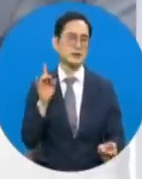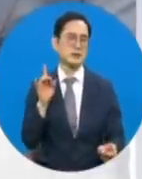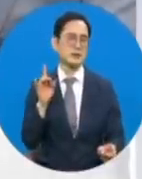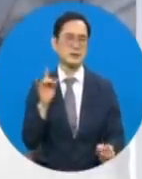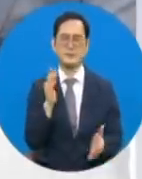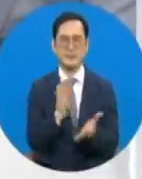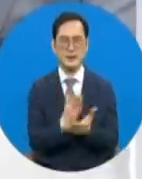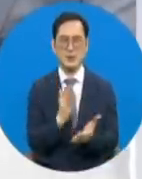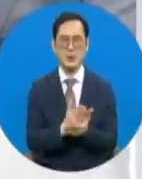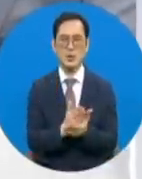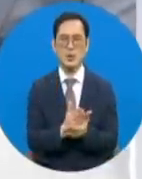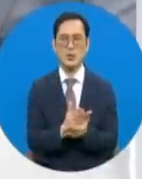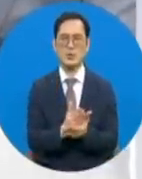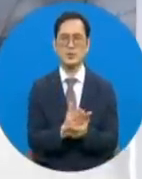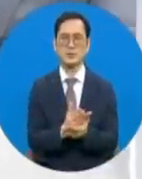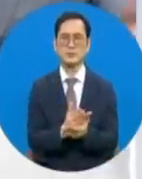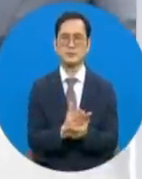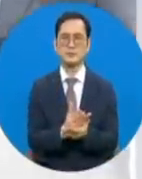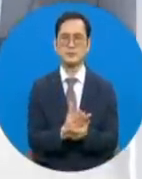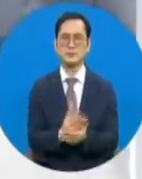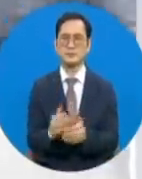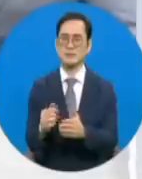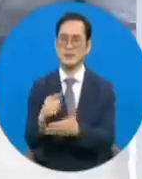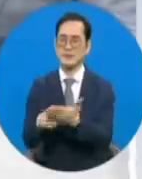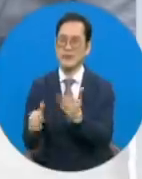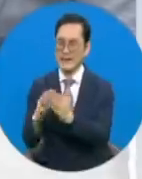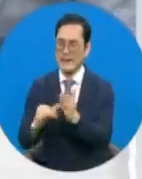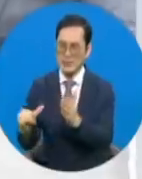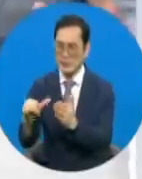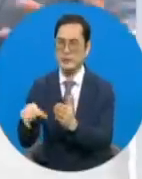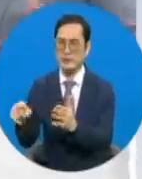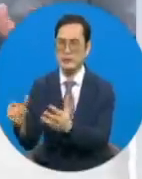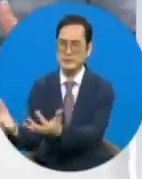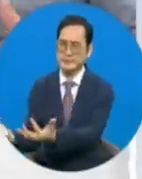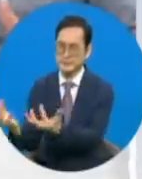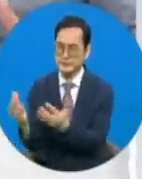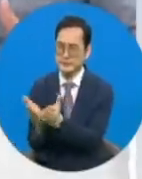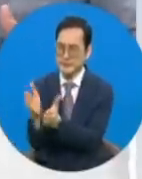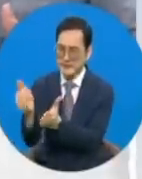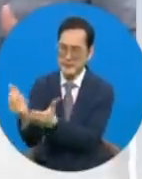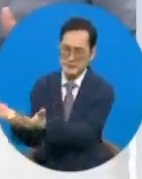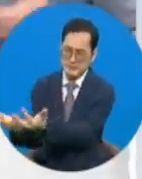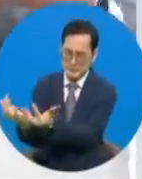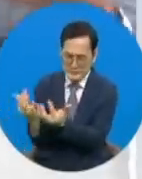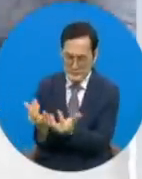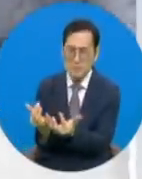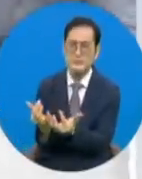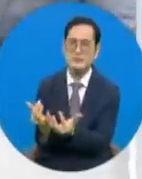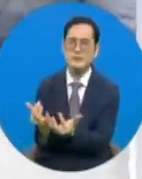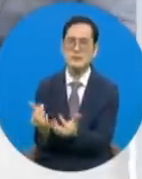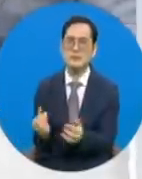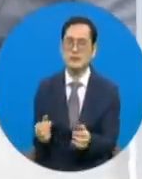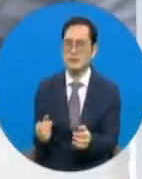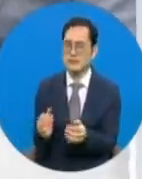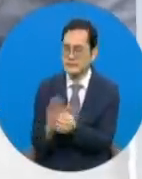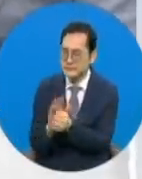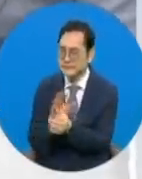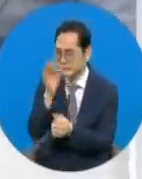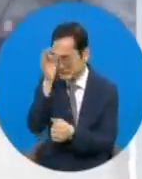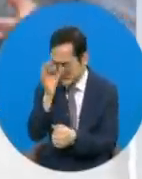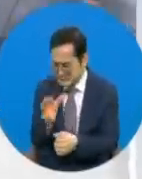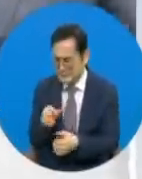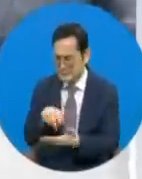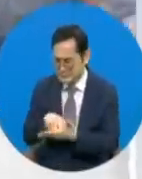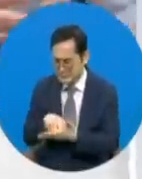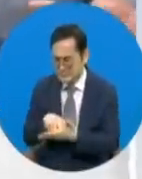큰 틀에서 공식적 자리를 만들어서 유족이나 최은일 함장을 당에 모시게 한다든지 중립적인 어떤